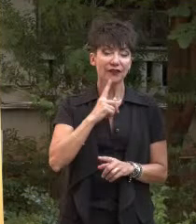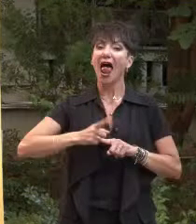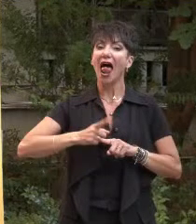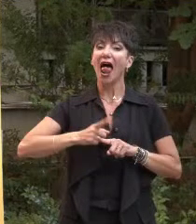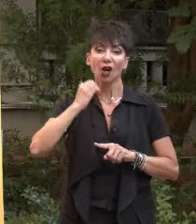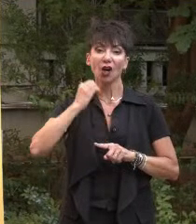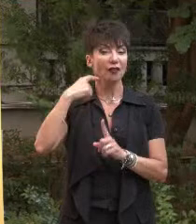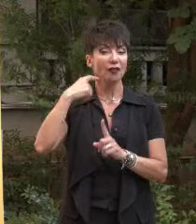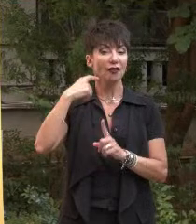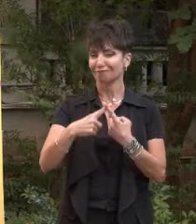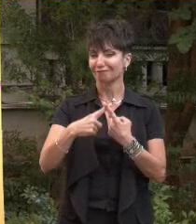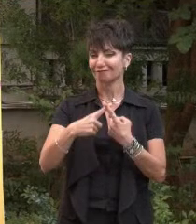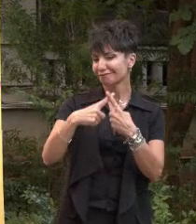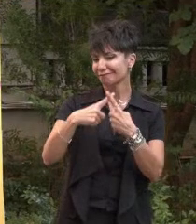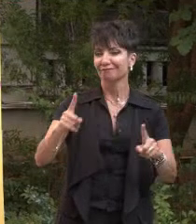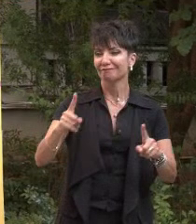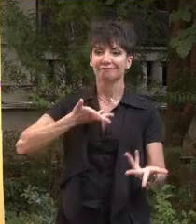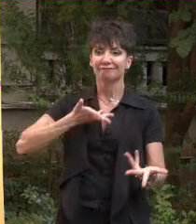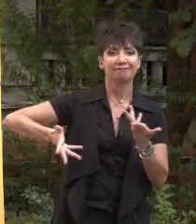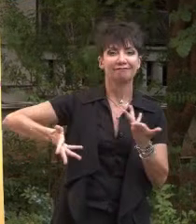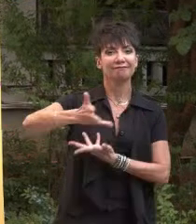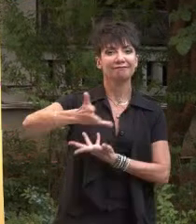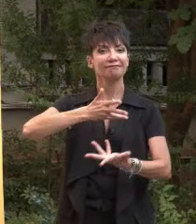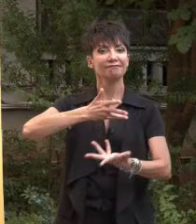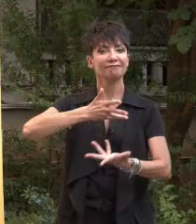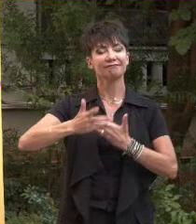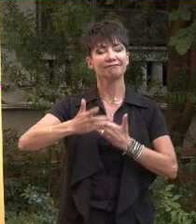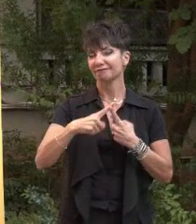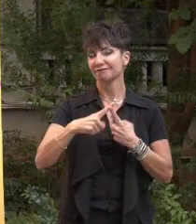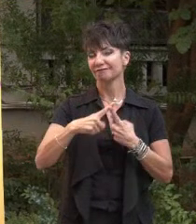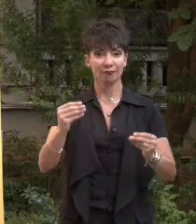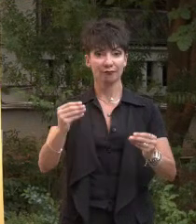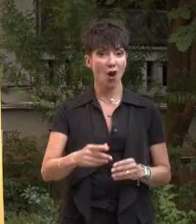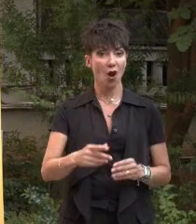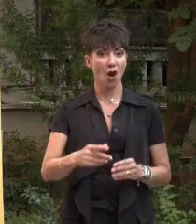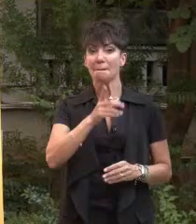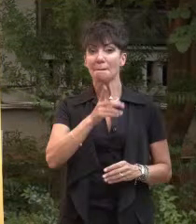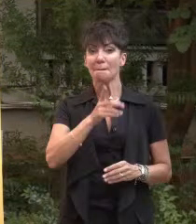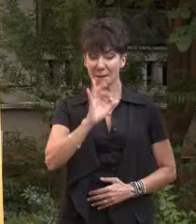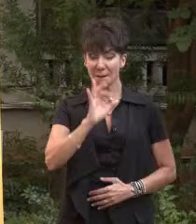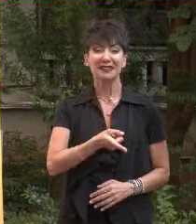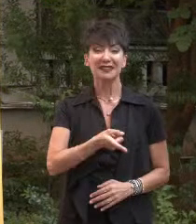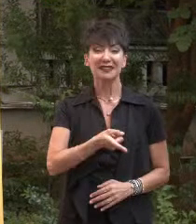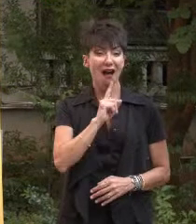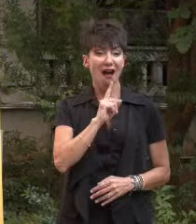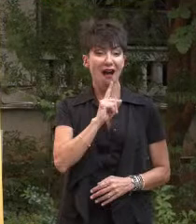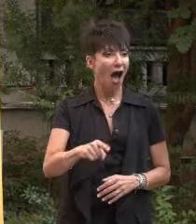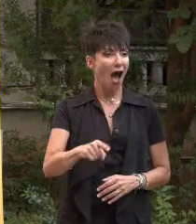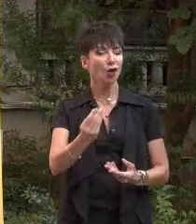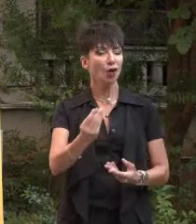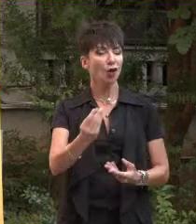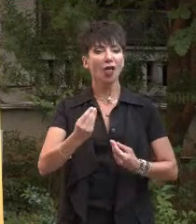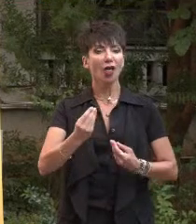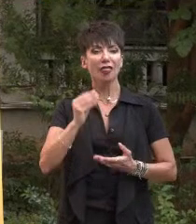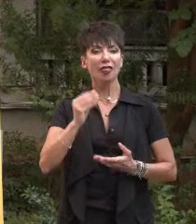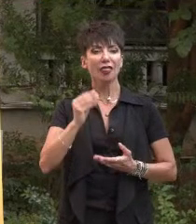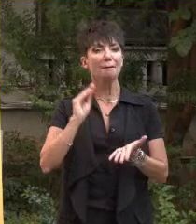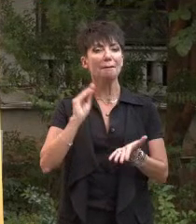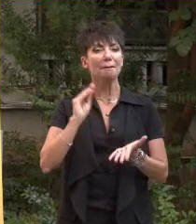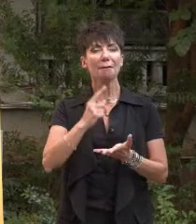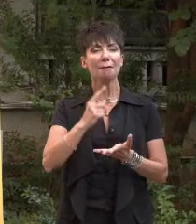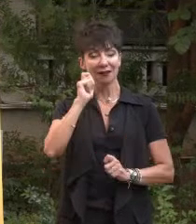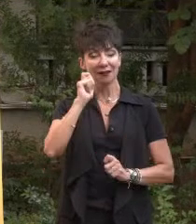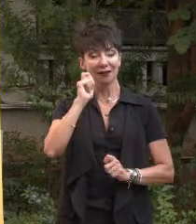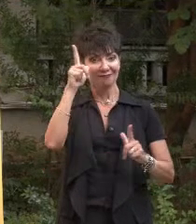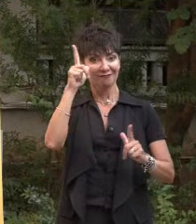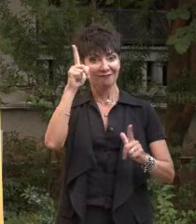καινοτόμος, σύγχρονος, αλληλέγγυος και πραγματικά αυτός ο οποίος θα προκαλέσει ξανά το δέος της